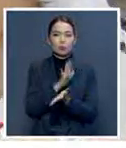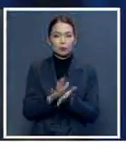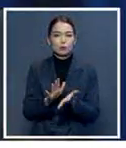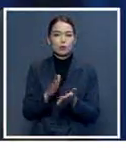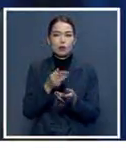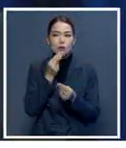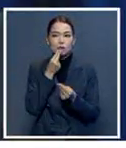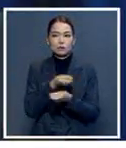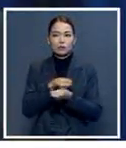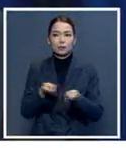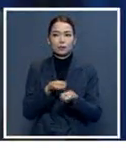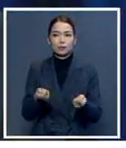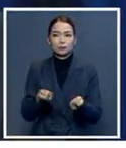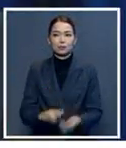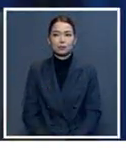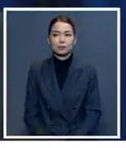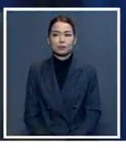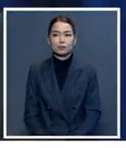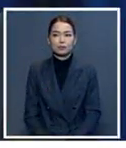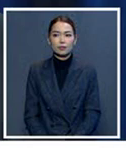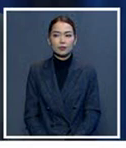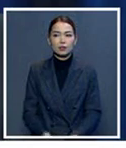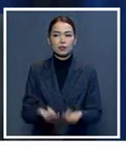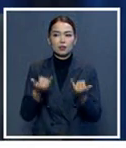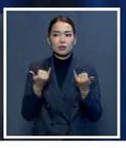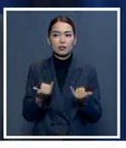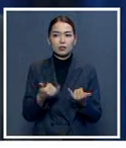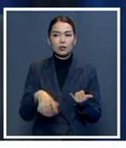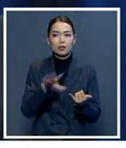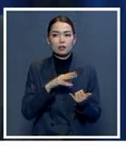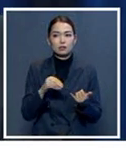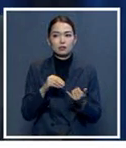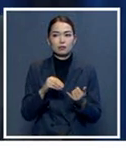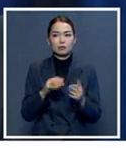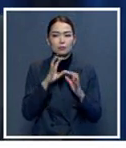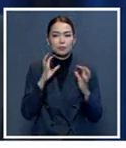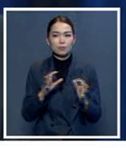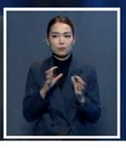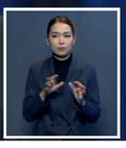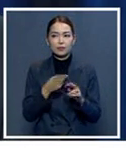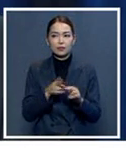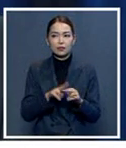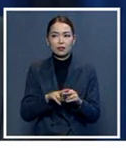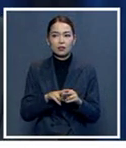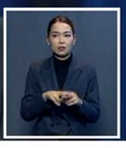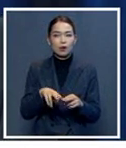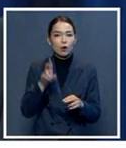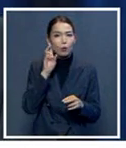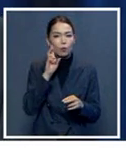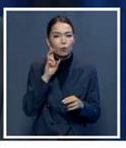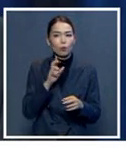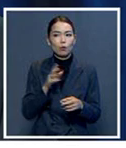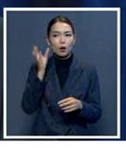етіледі. Тағы бір енді мынау осы халықты толғандырып жүрген мәселелердің біреуі осындай жәрдемақылар алар